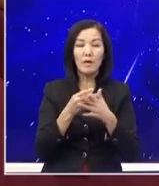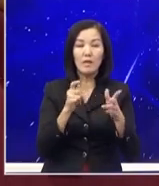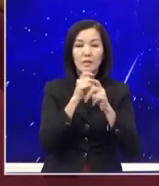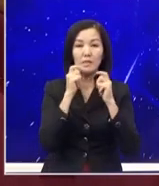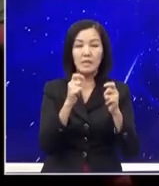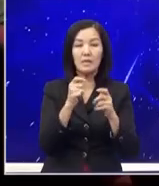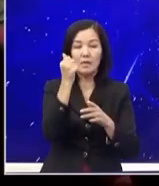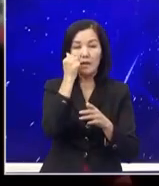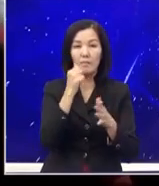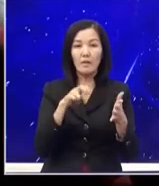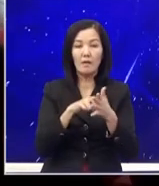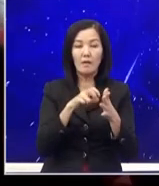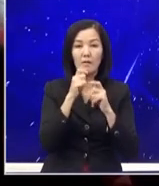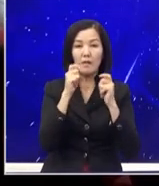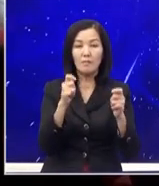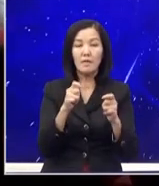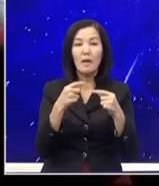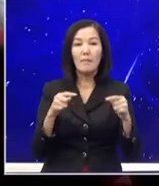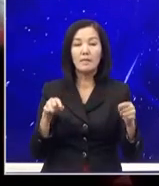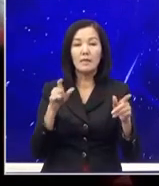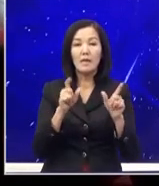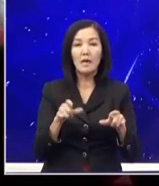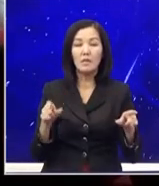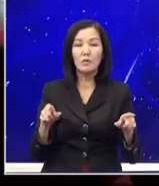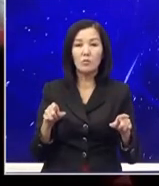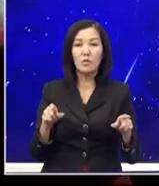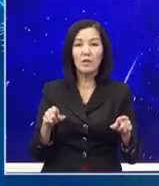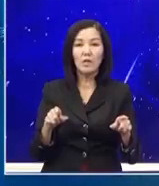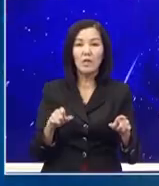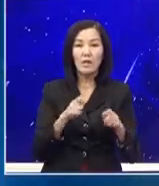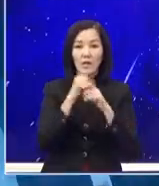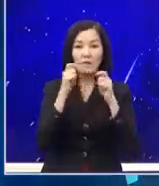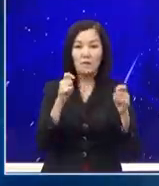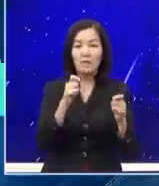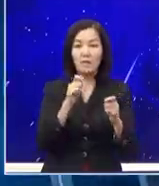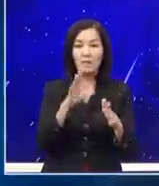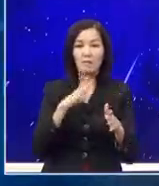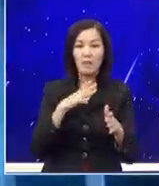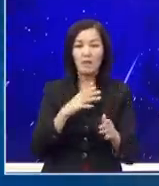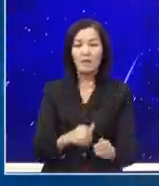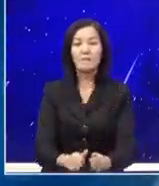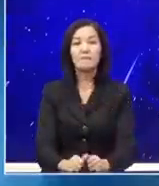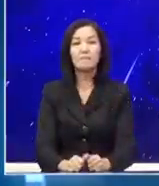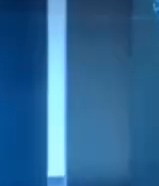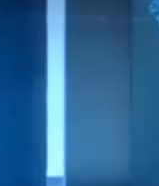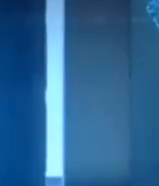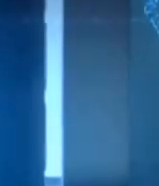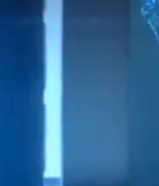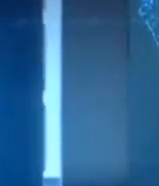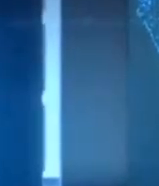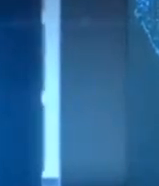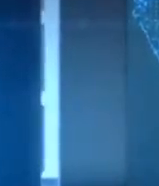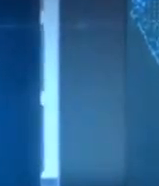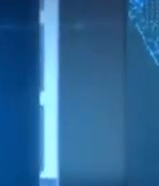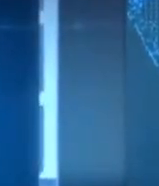пен алғыс хат табысталды. Өзге қатысушылар да назардан тыс қалған жоқ. Елдана Серікбайқызы, Надир Хамзин, Жетісу телеарнасы,